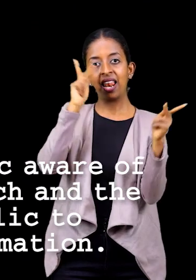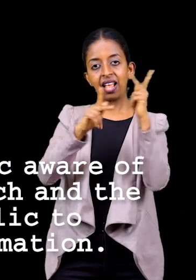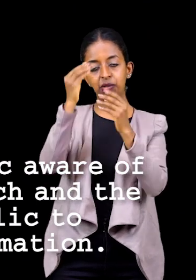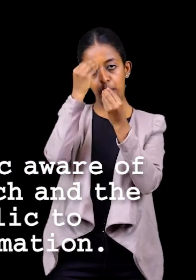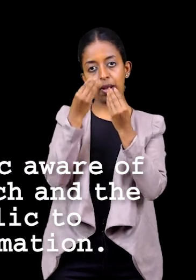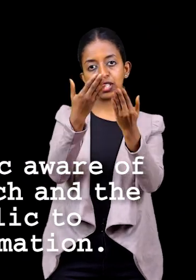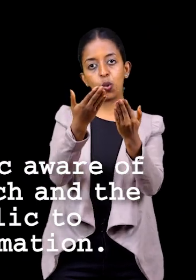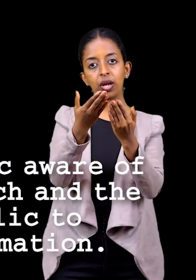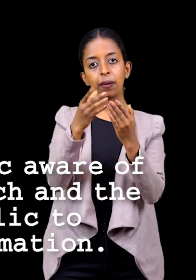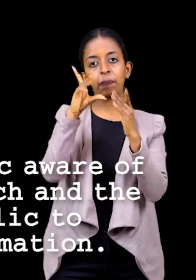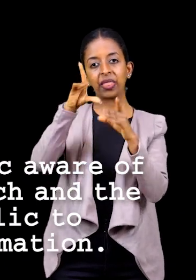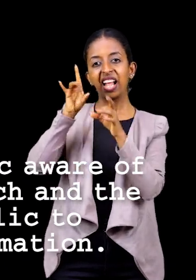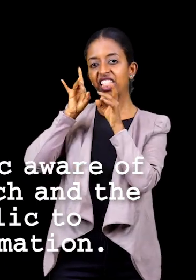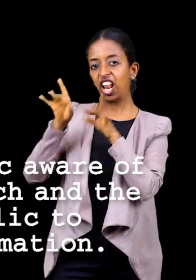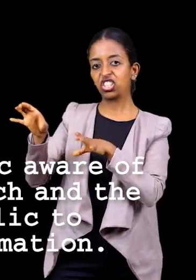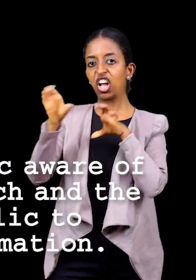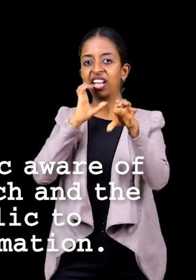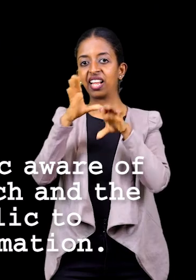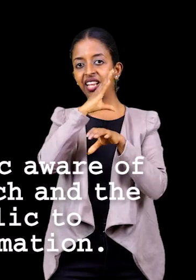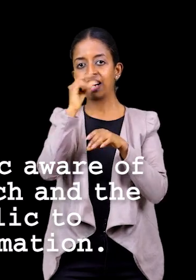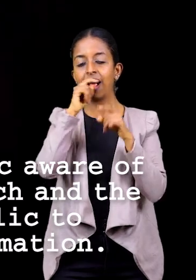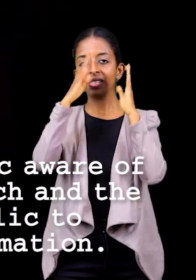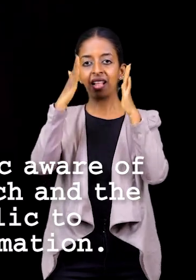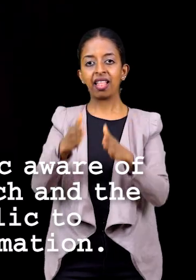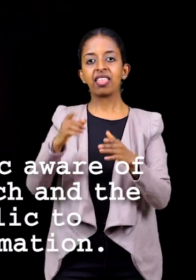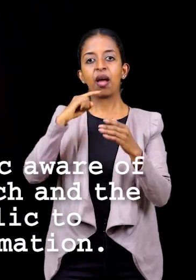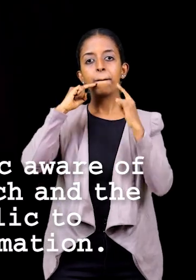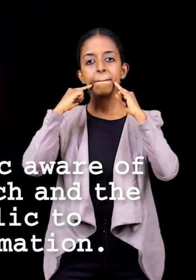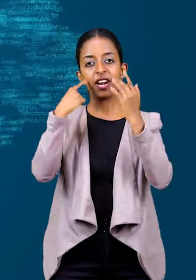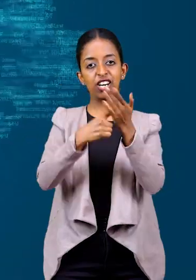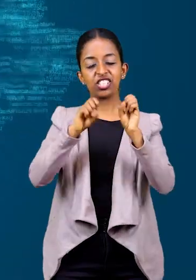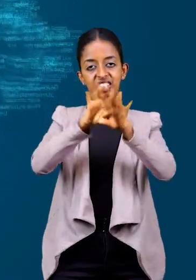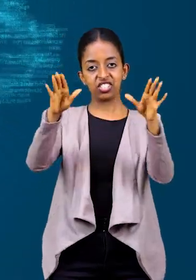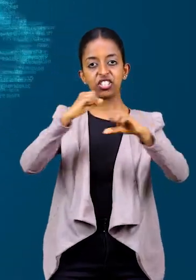jibbaa fi ragaa sobaa raabsu irraa akka of qusatu gargaarudha.